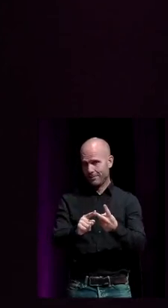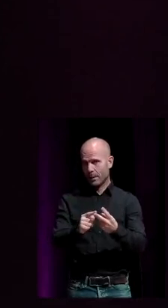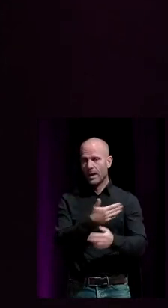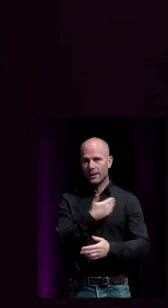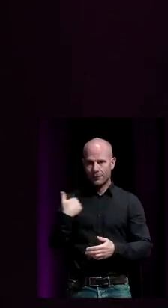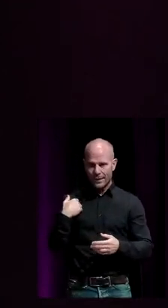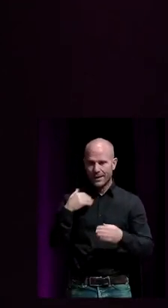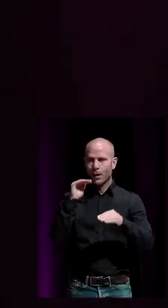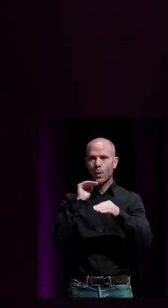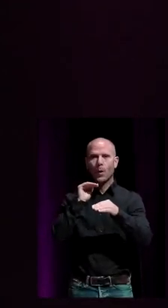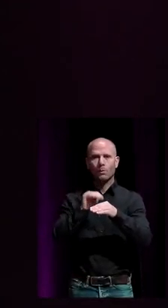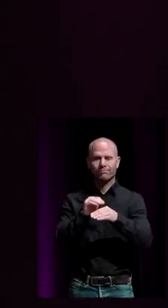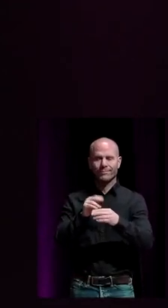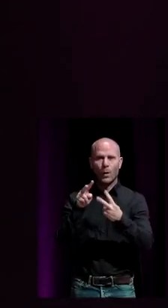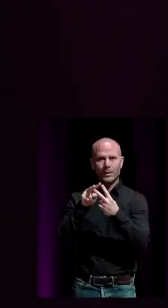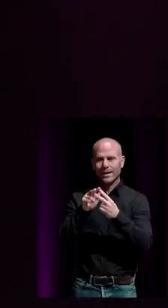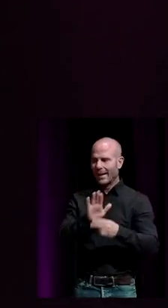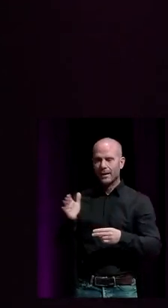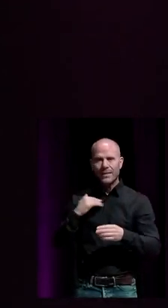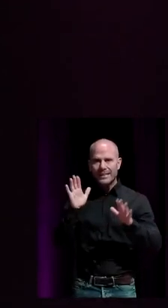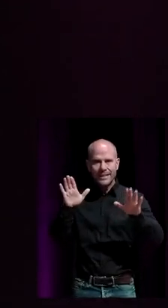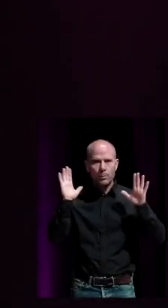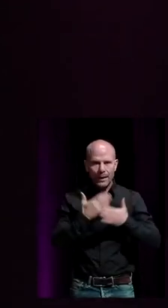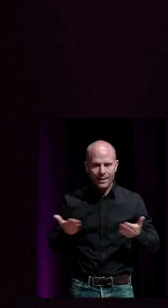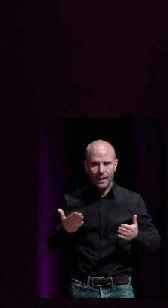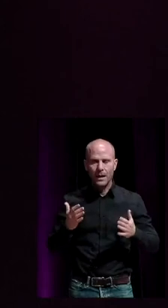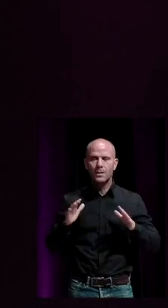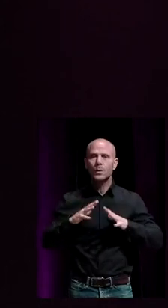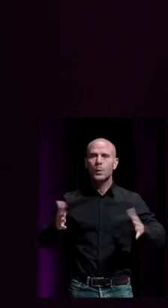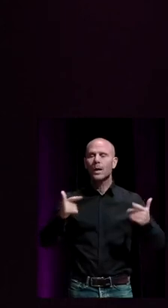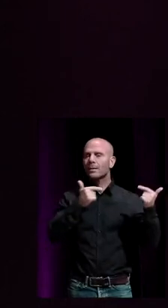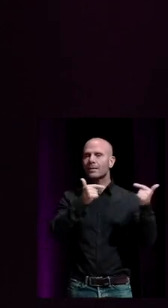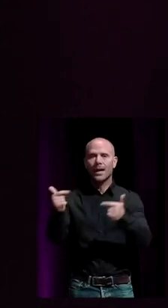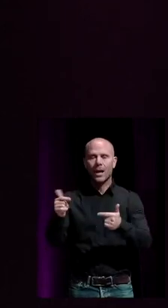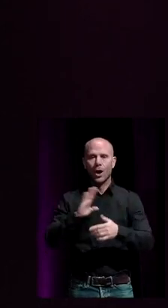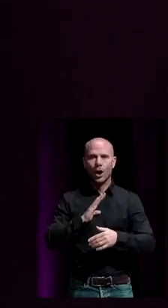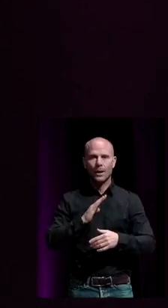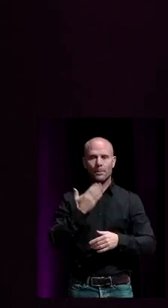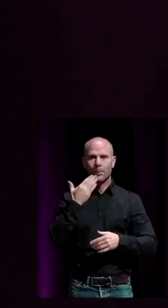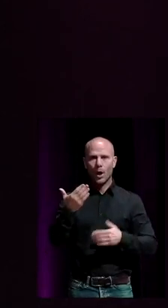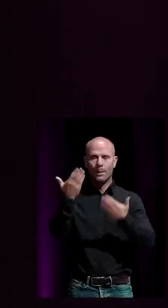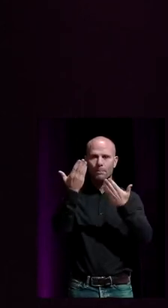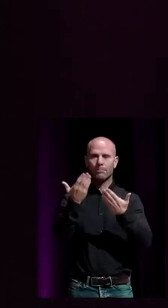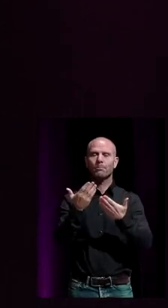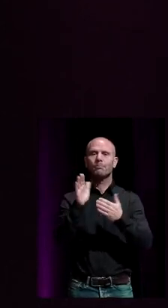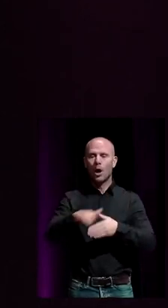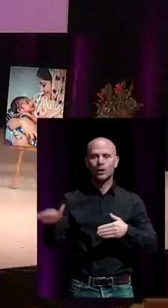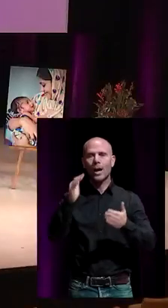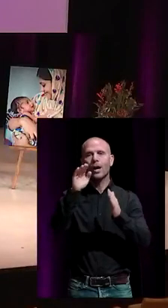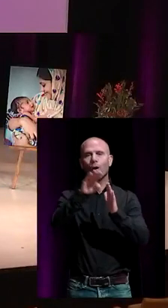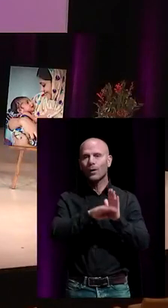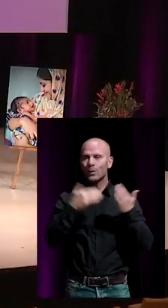kommer kontakta er. Vi kommer inte ge upp. Stort tack och ha en fin barnkonventionens dag.